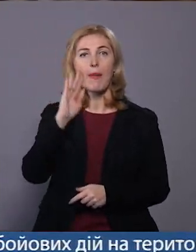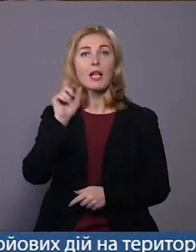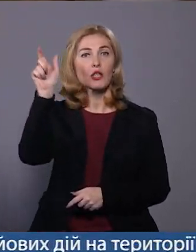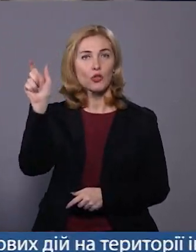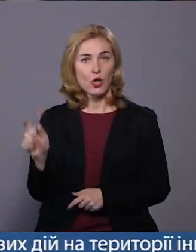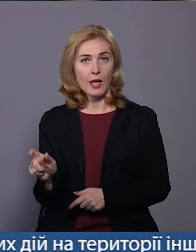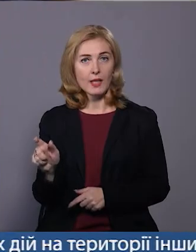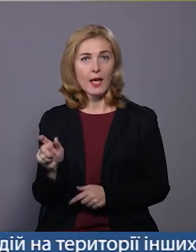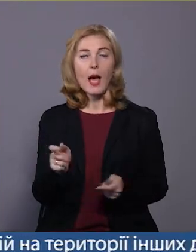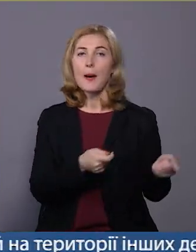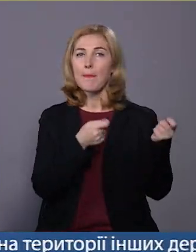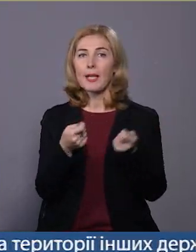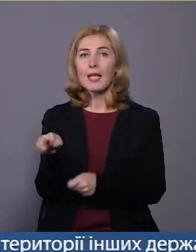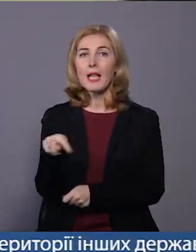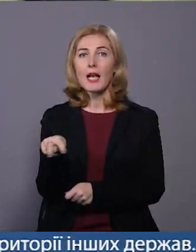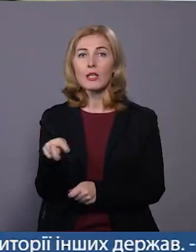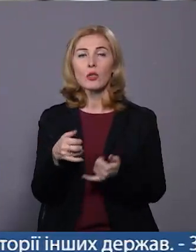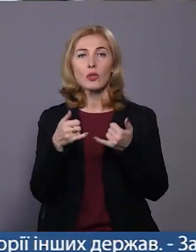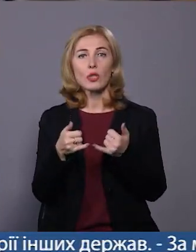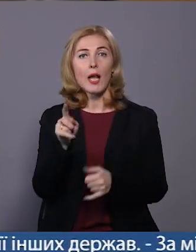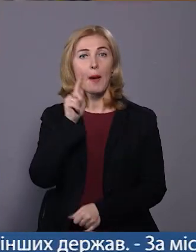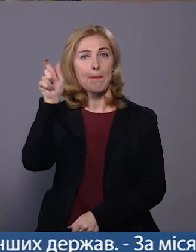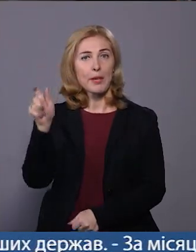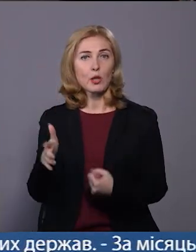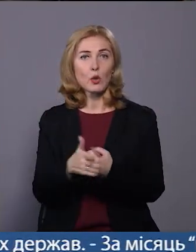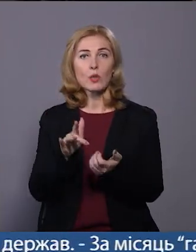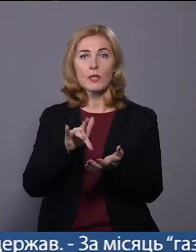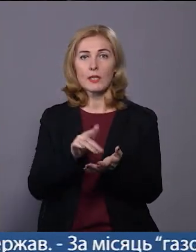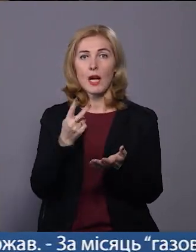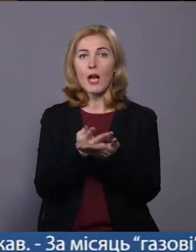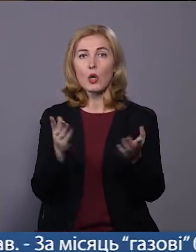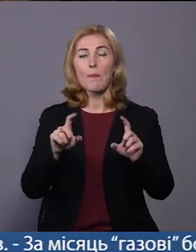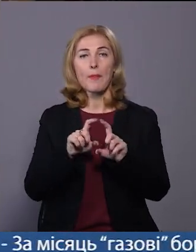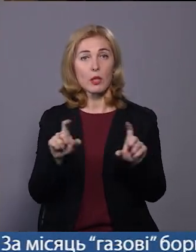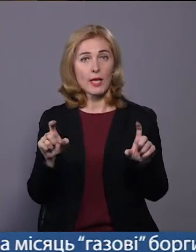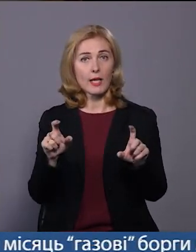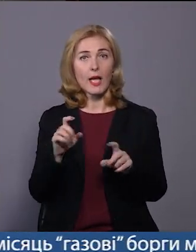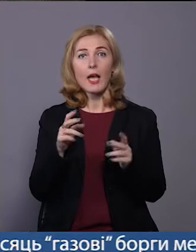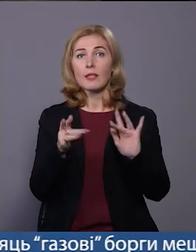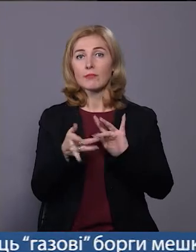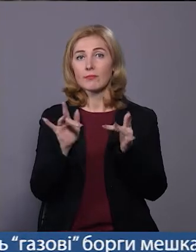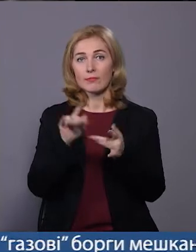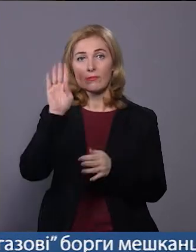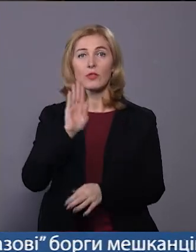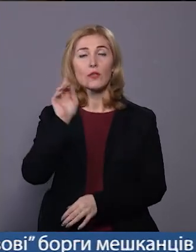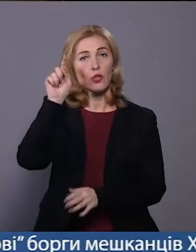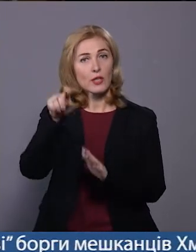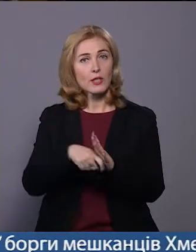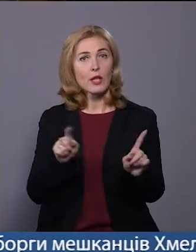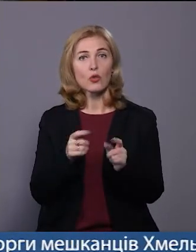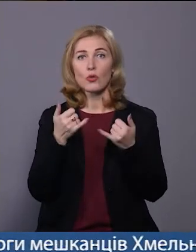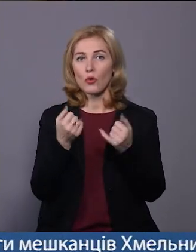Катерина Нікітюк перенесла літературу для підлітків до Центральної публічної бібліотеки. Із соцмереж дівчина дізналася, що